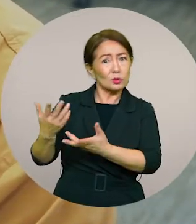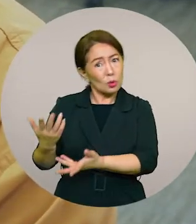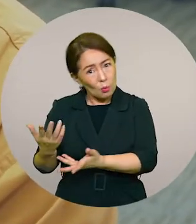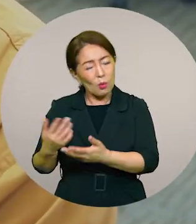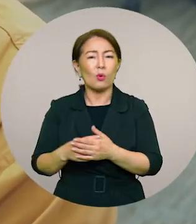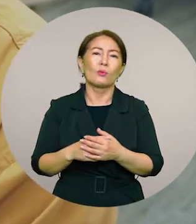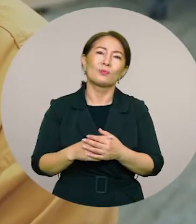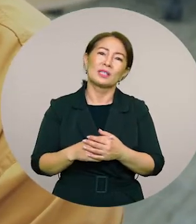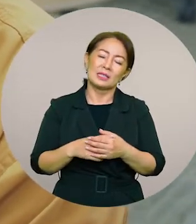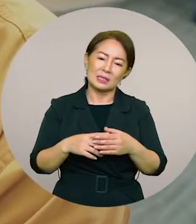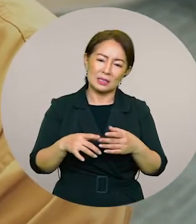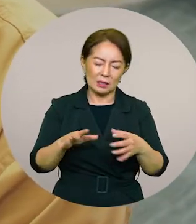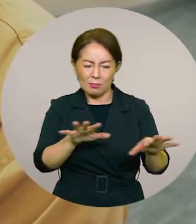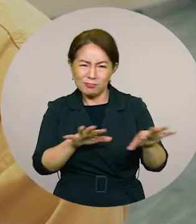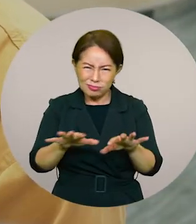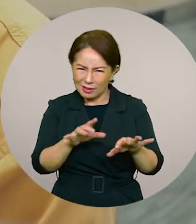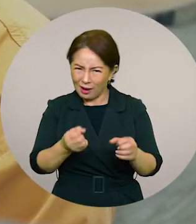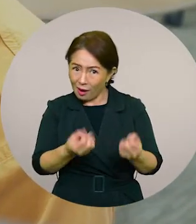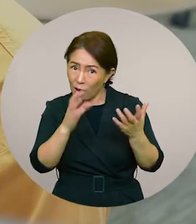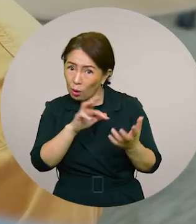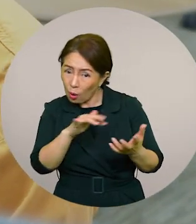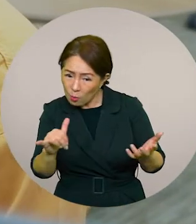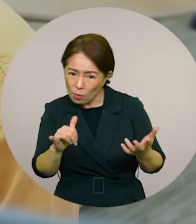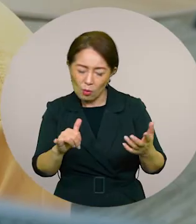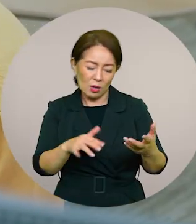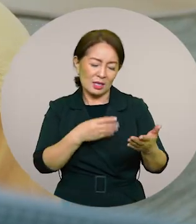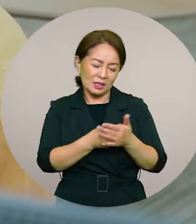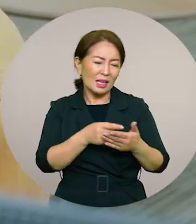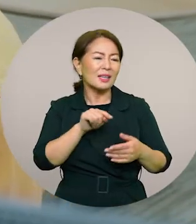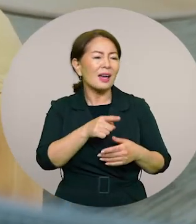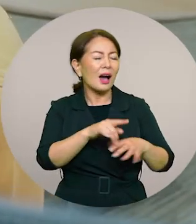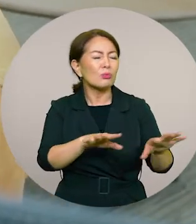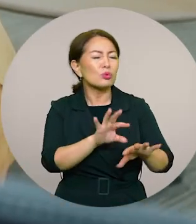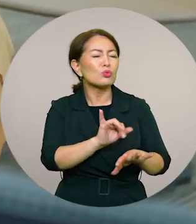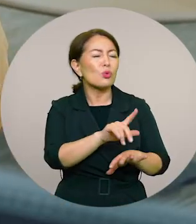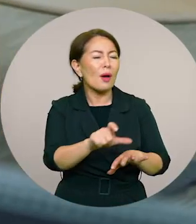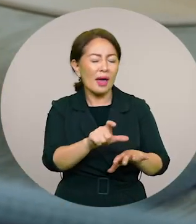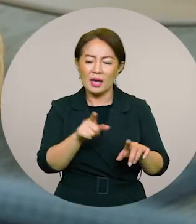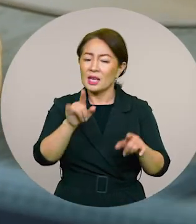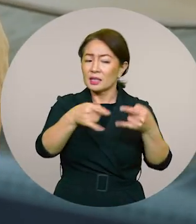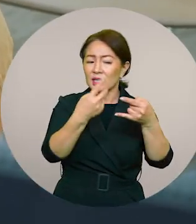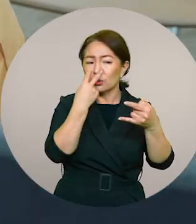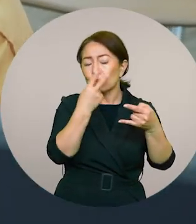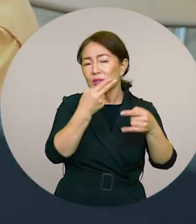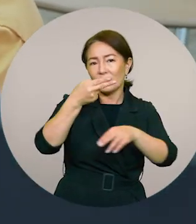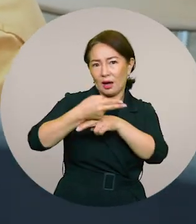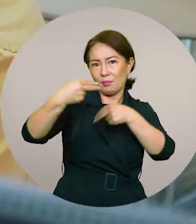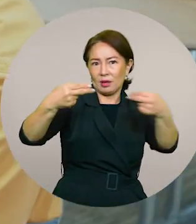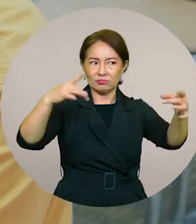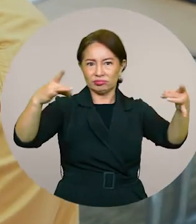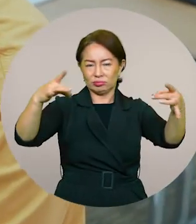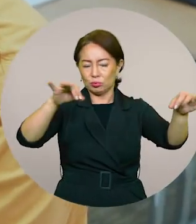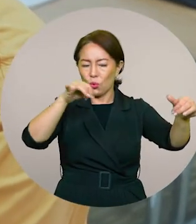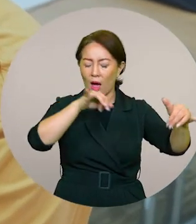уу одоо энэ дээр юм савлгаанууд илрээд эхлэх юм бол жишээ нь те яагаад савлаад байгаа юм бэ? Энийг тэр хэсгийг шалгаад үзээрэй ч юм уу. Ер